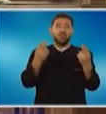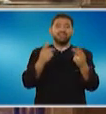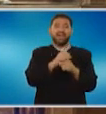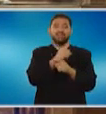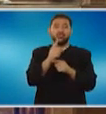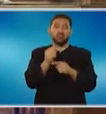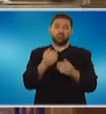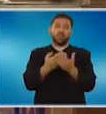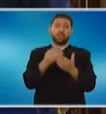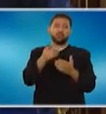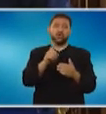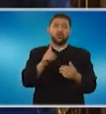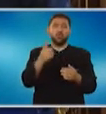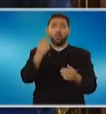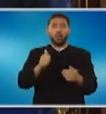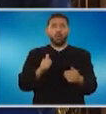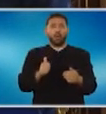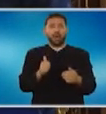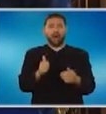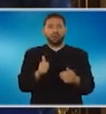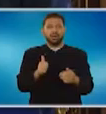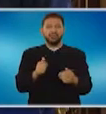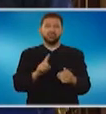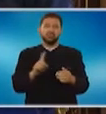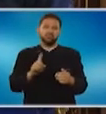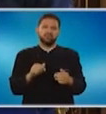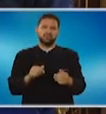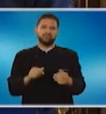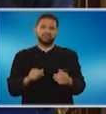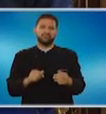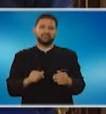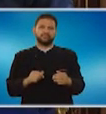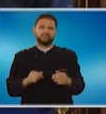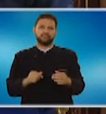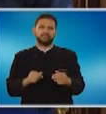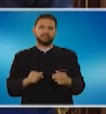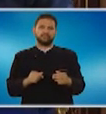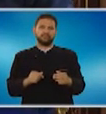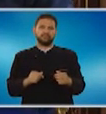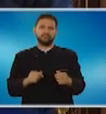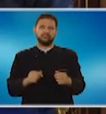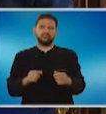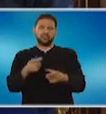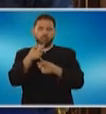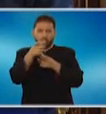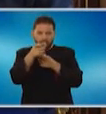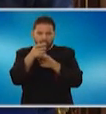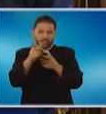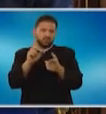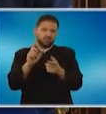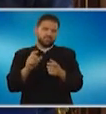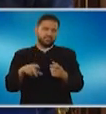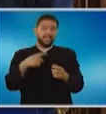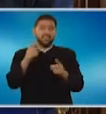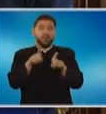armă. Nu e o armă, bine spus, nu e o armă. E un mod al lor de a vorbi, pentru că ei